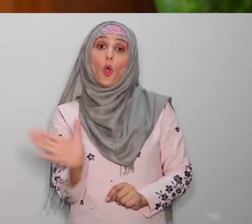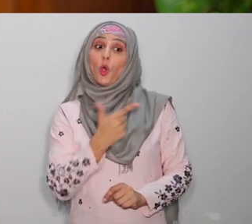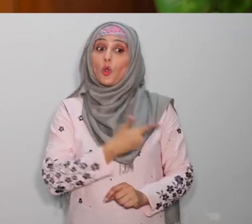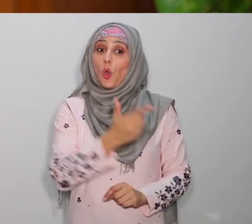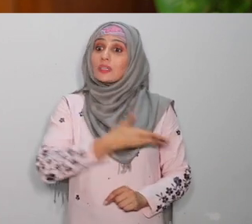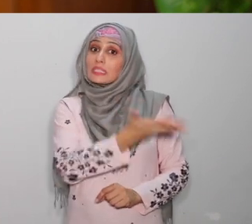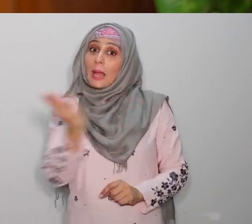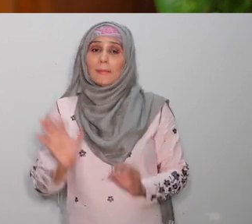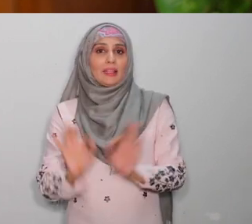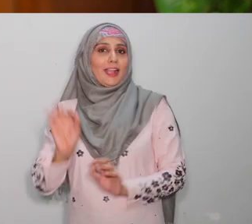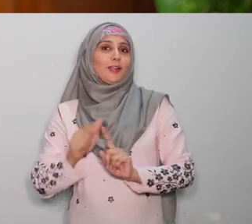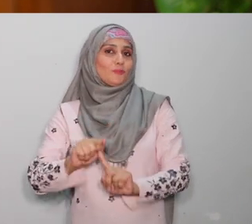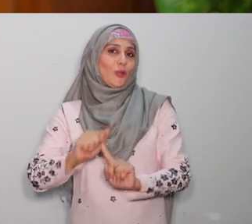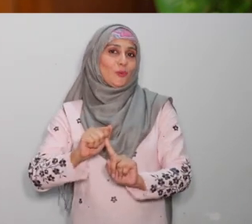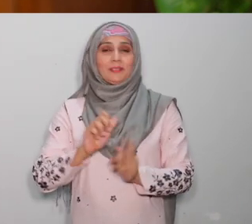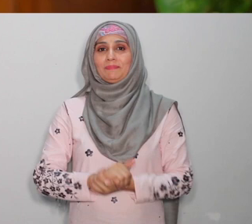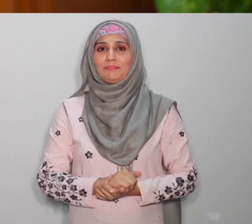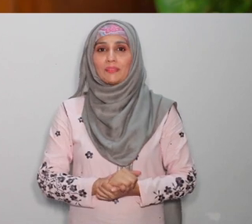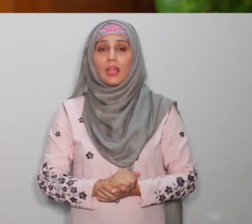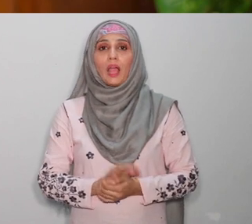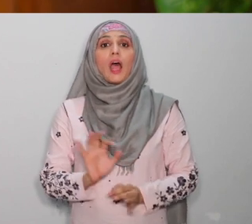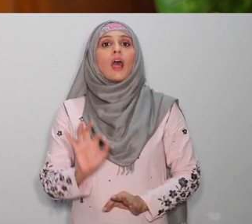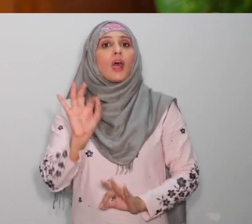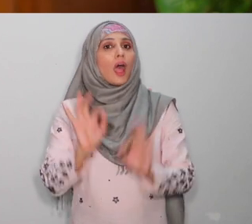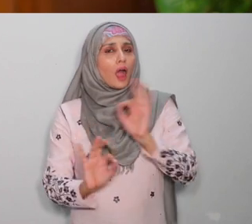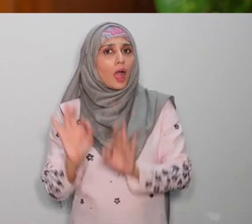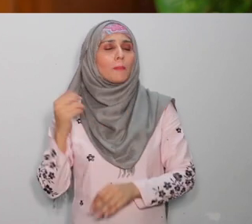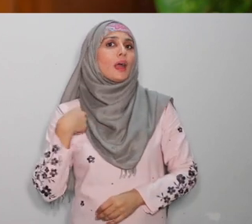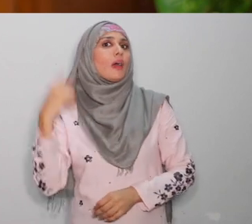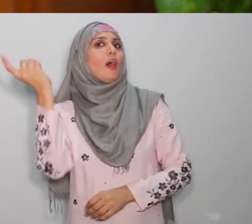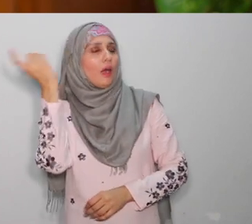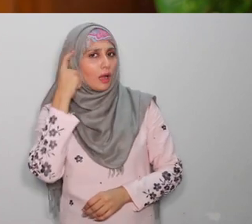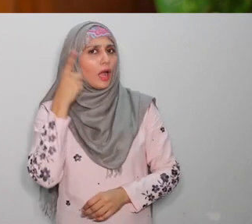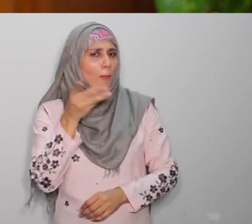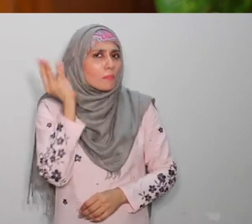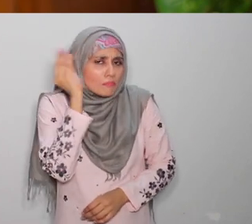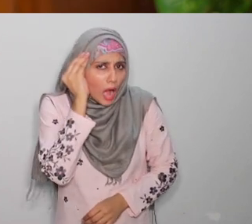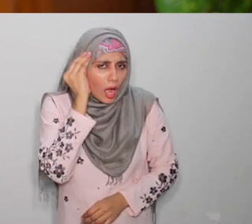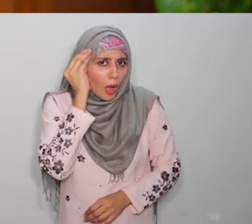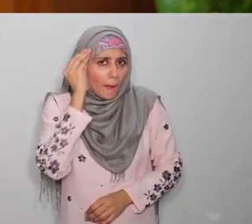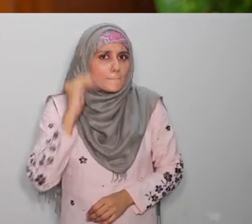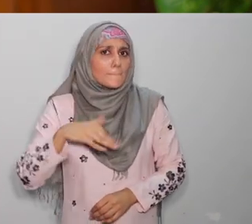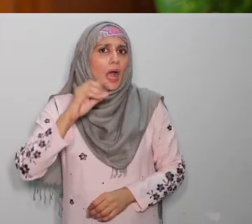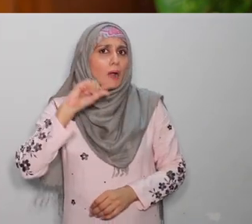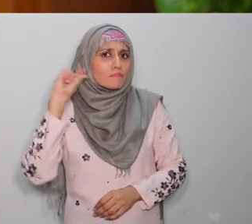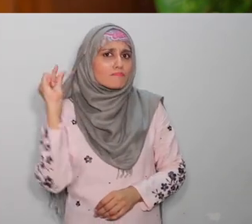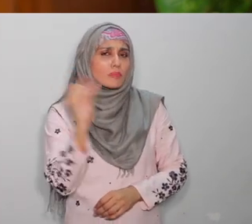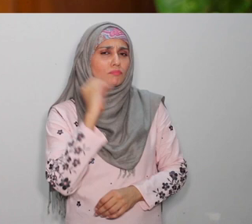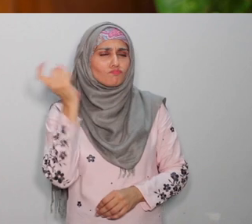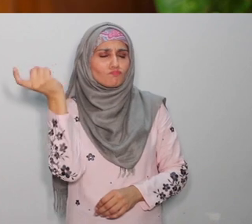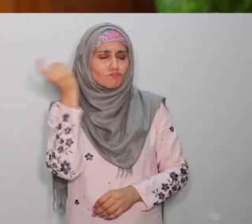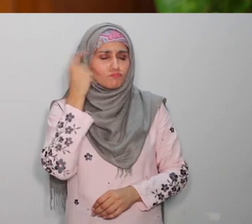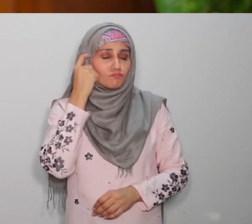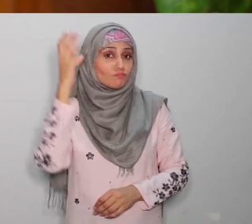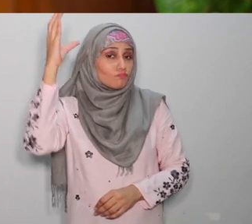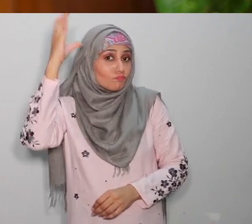रखना है और बाकी लोगों का भी ख्याल रखना है कि मुझे याद आया आपको पता रहेगा